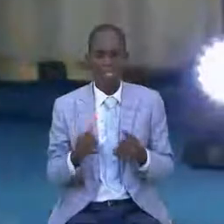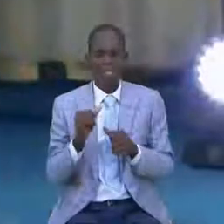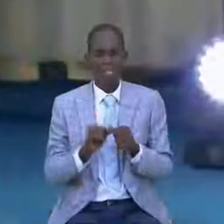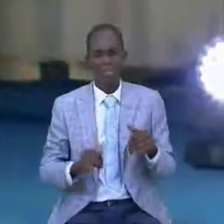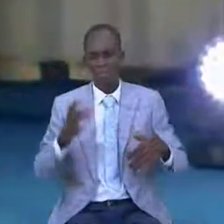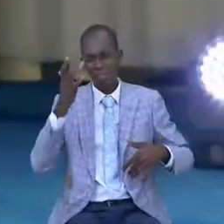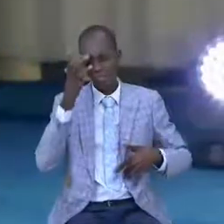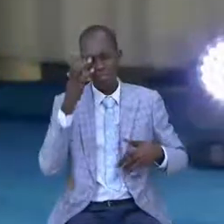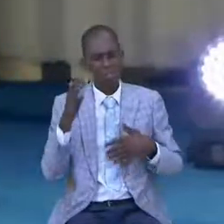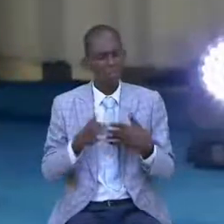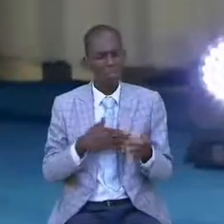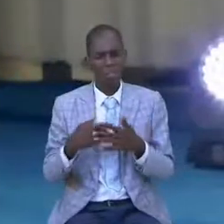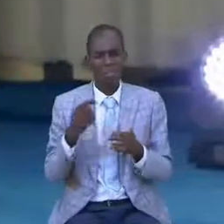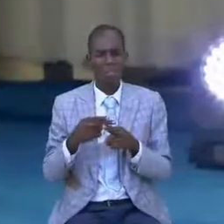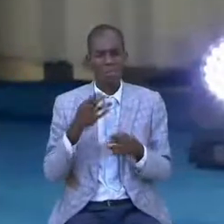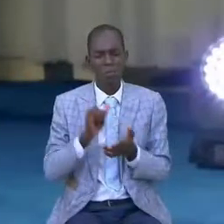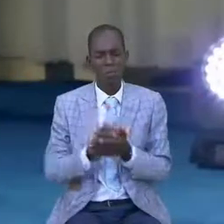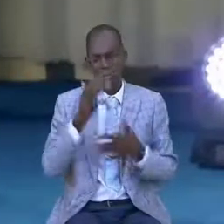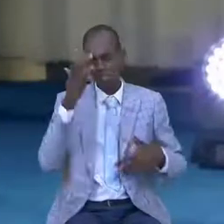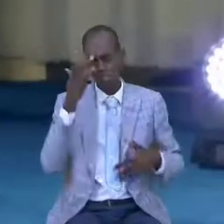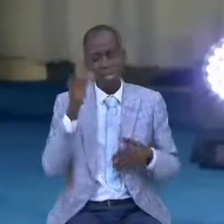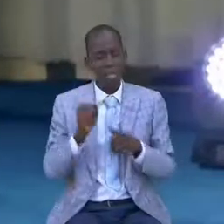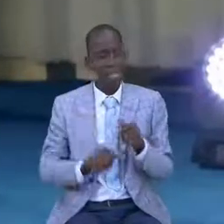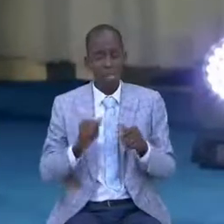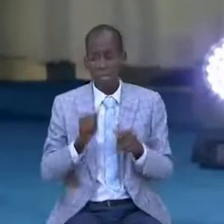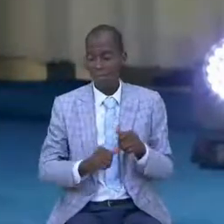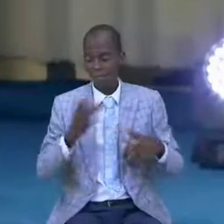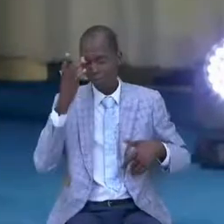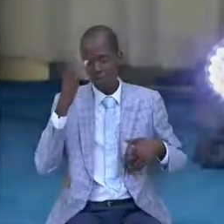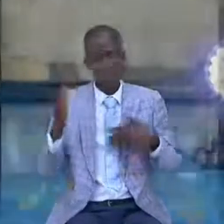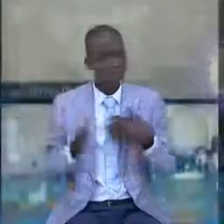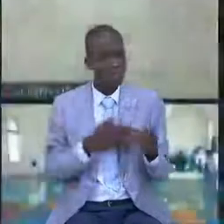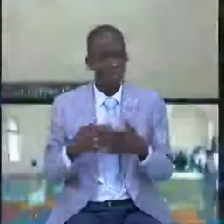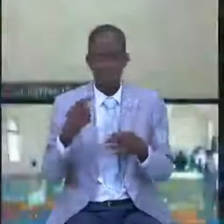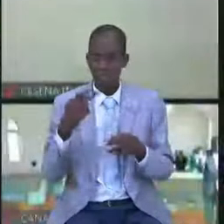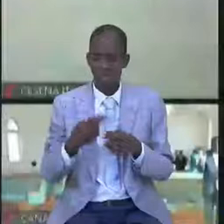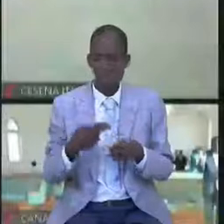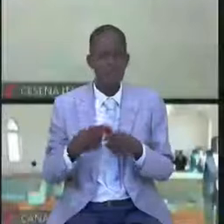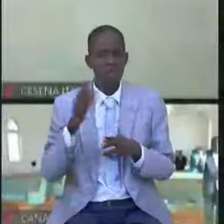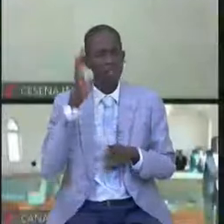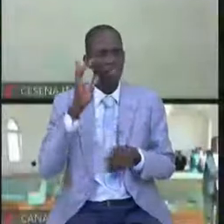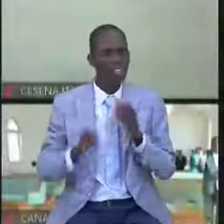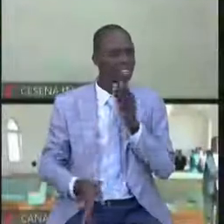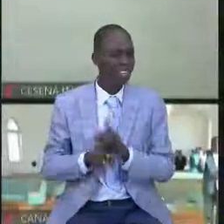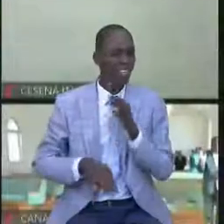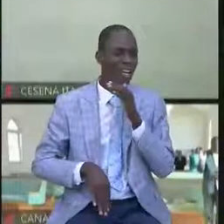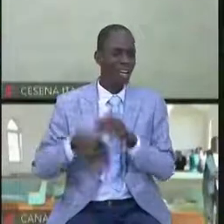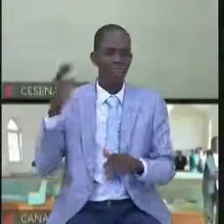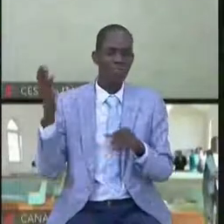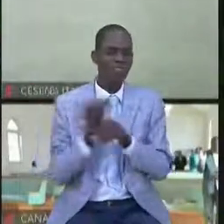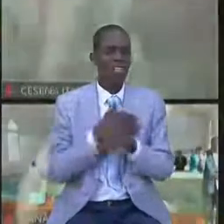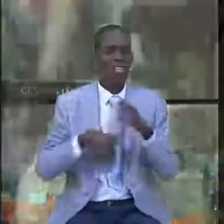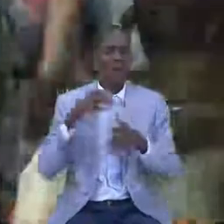Seigneur, je prie que maintenant que toutes les maladies, quel que soit le nom de la maladie, toute